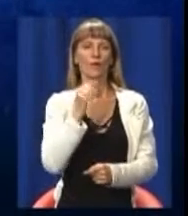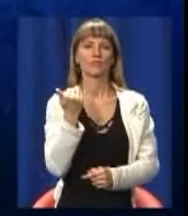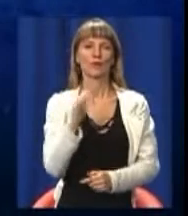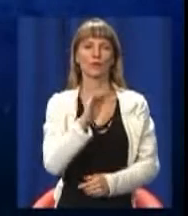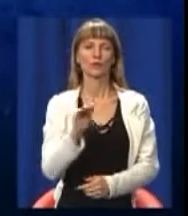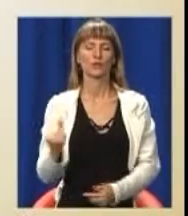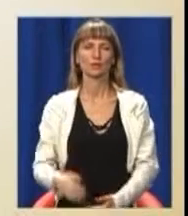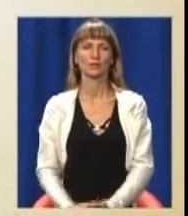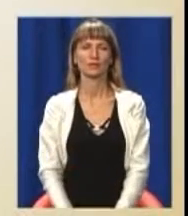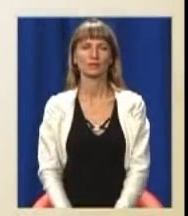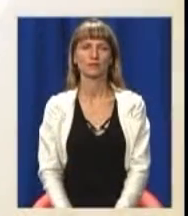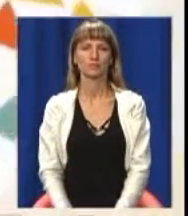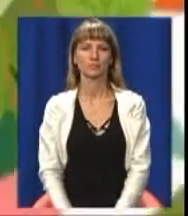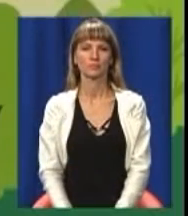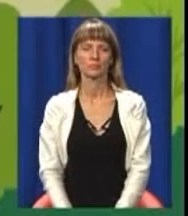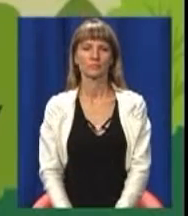вами прощаємося.